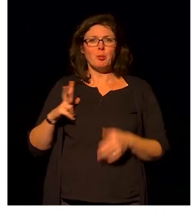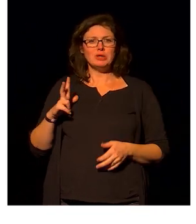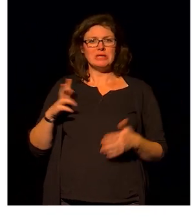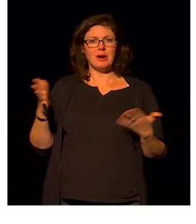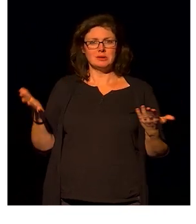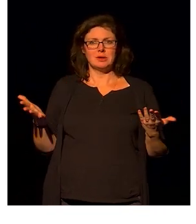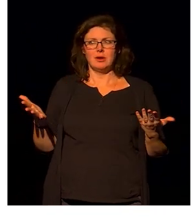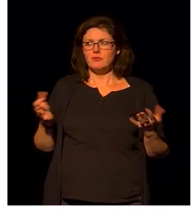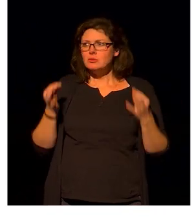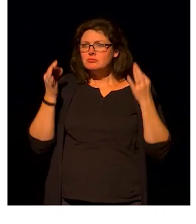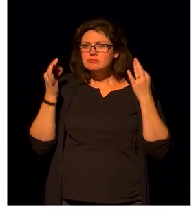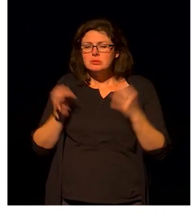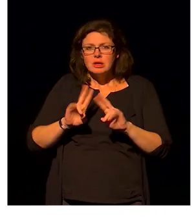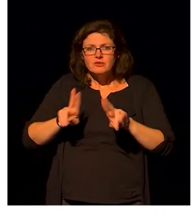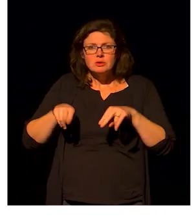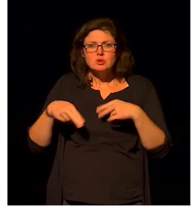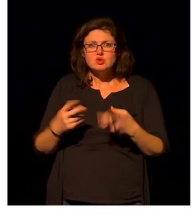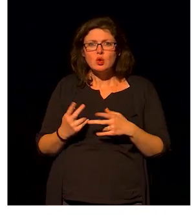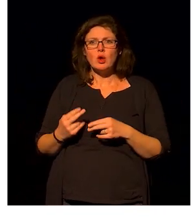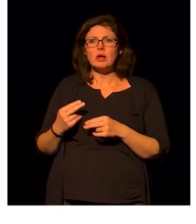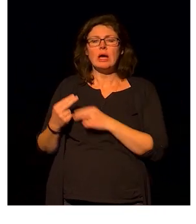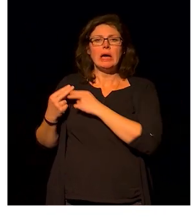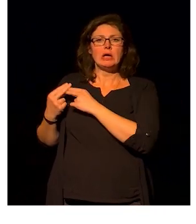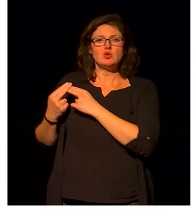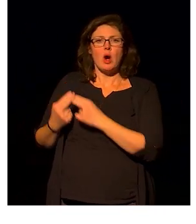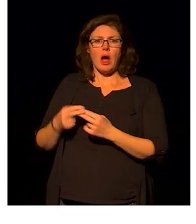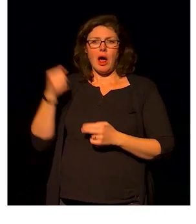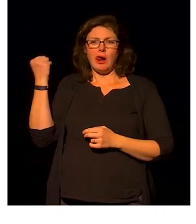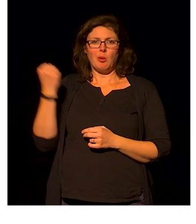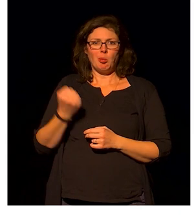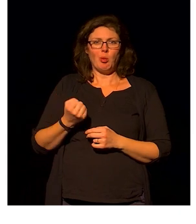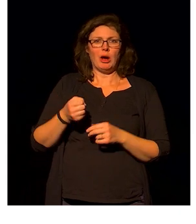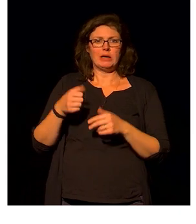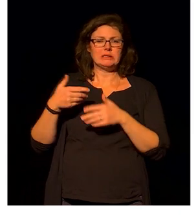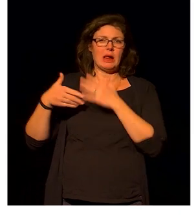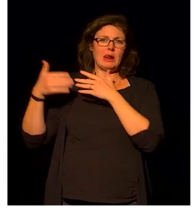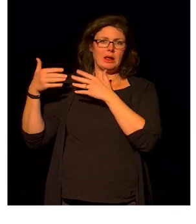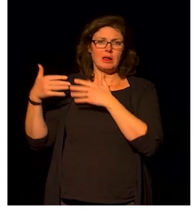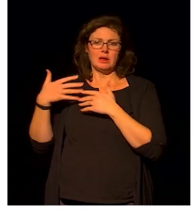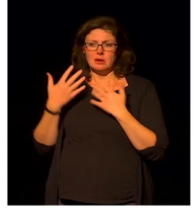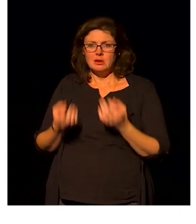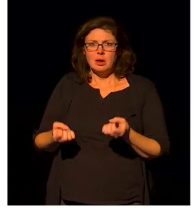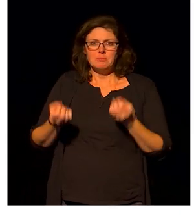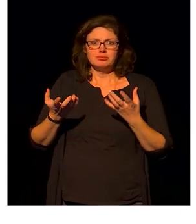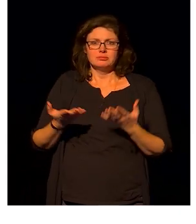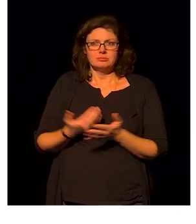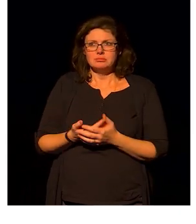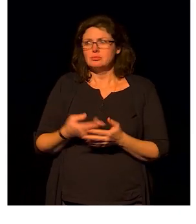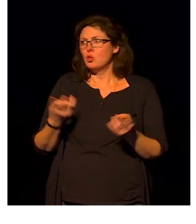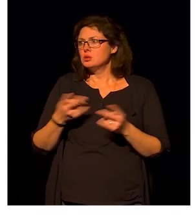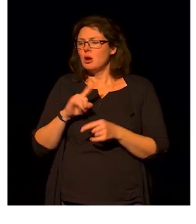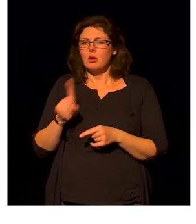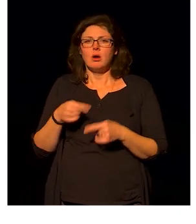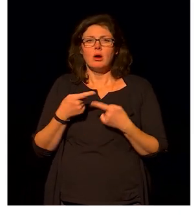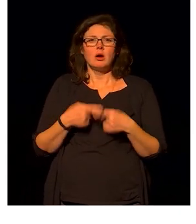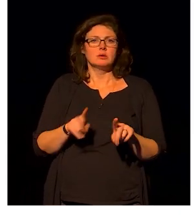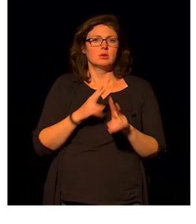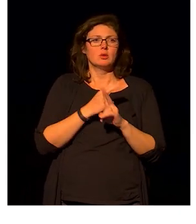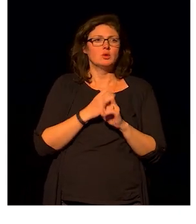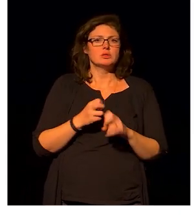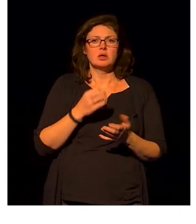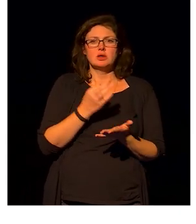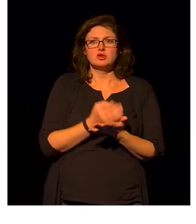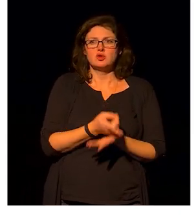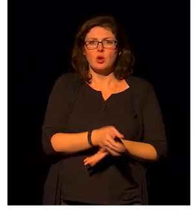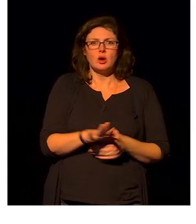auch wieder die Ritualmordlegenden erzählt werden und was weiß ich noch alles. Ne? Und noch ein österreichischer Ort, der